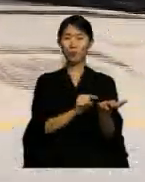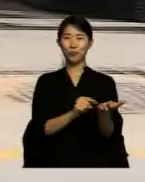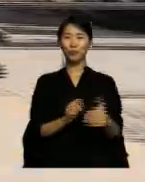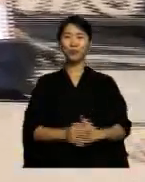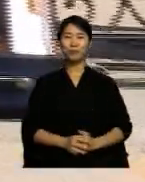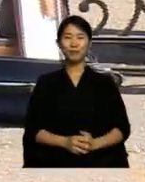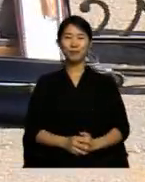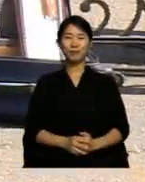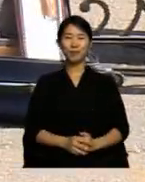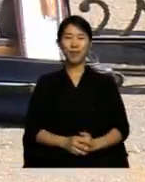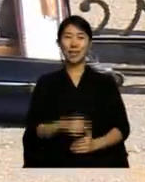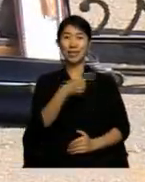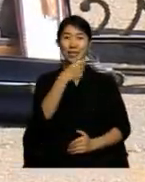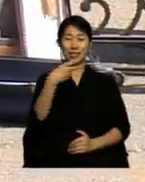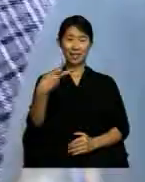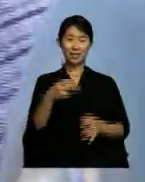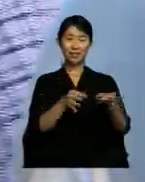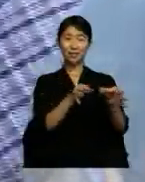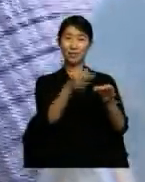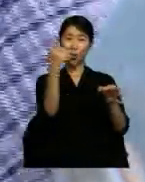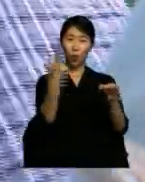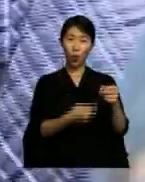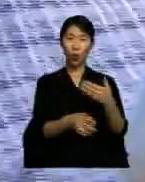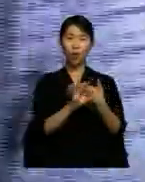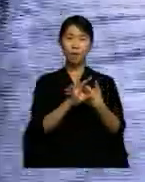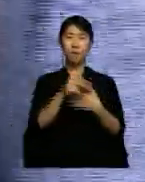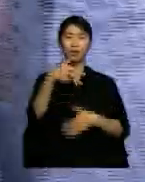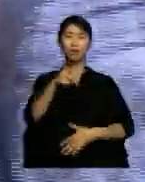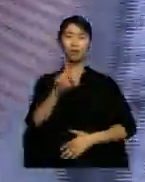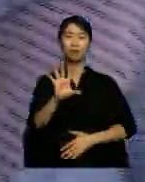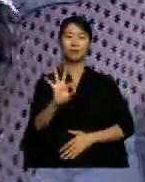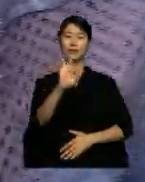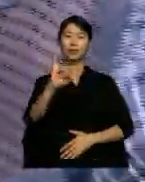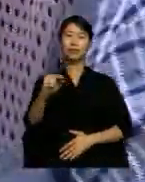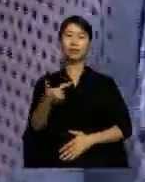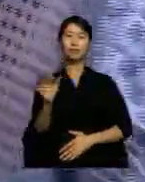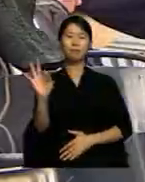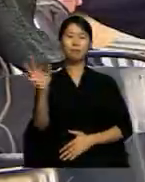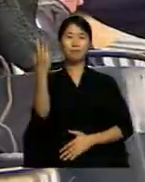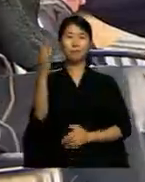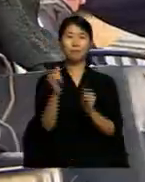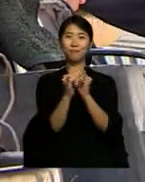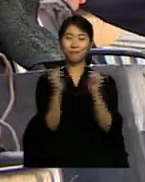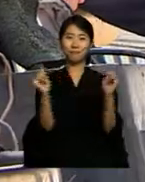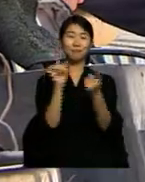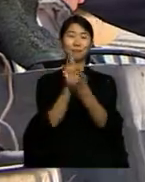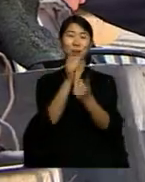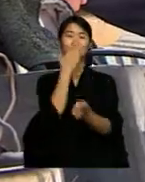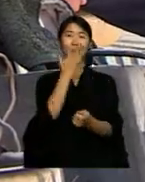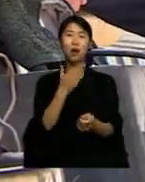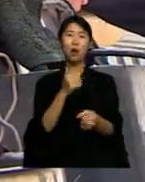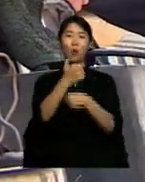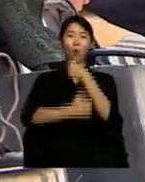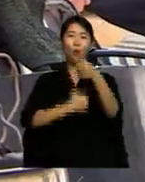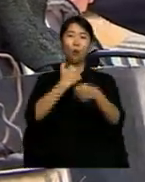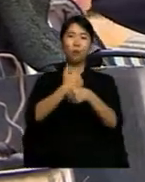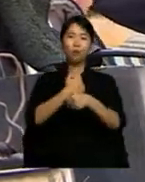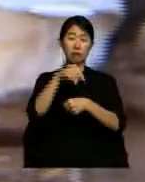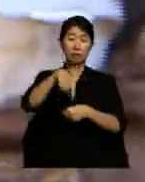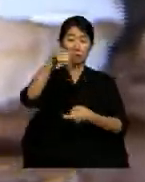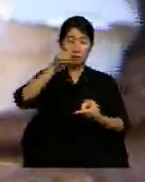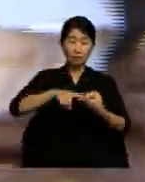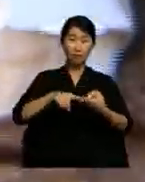일산 민속 오일장에 오면 장인을 만나볼 수 있습니다. 그 주인공은 50년 가까이 한자리에서 칼을 갈아주는